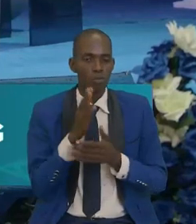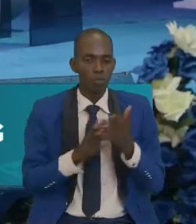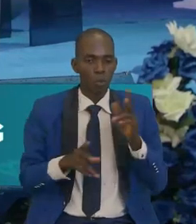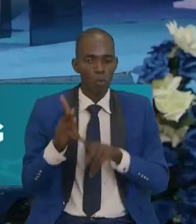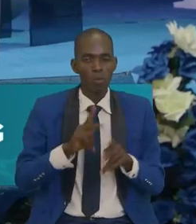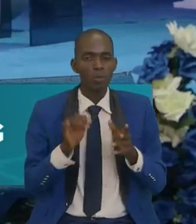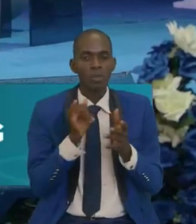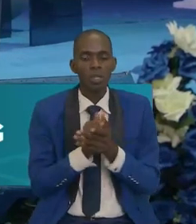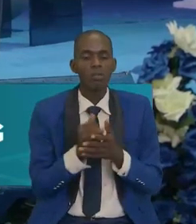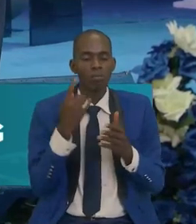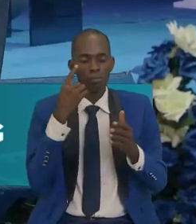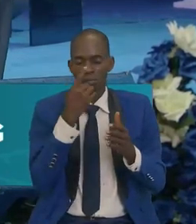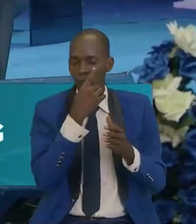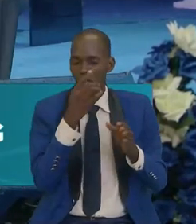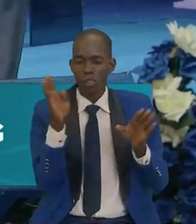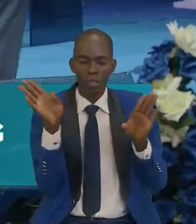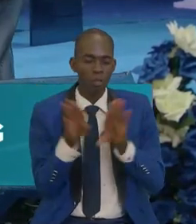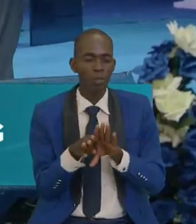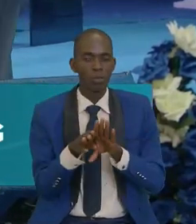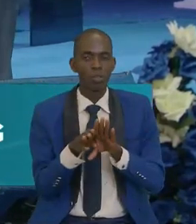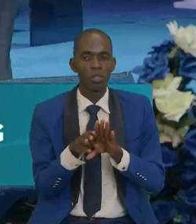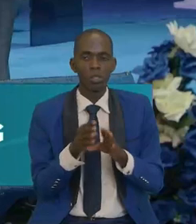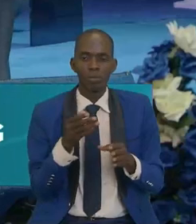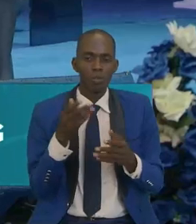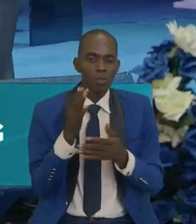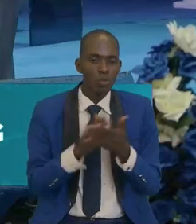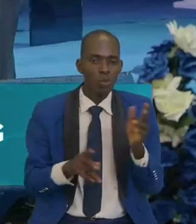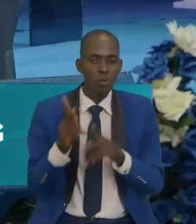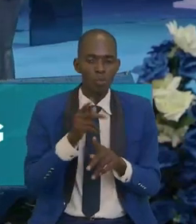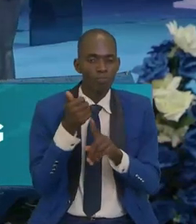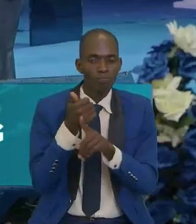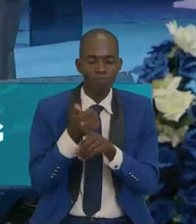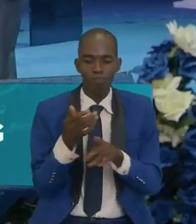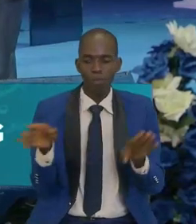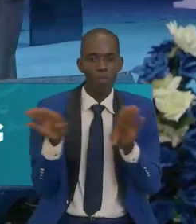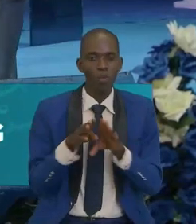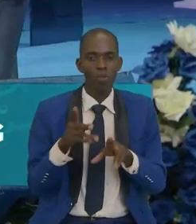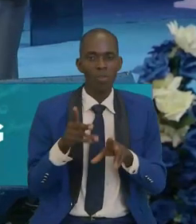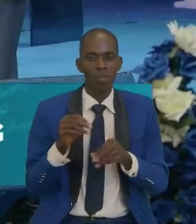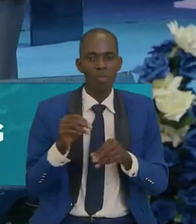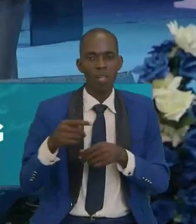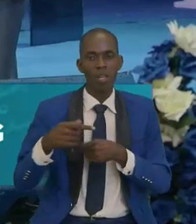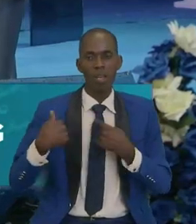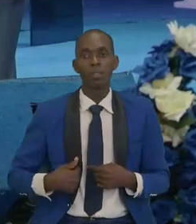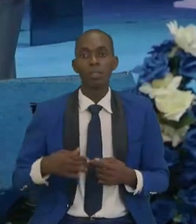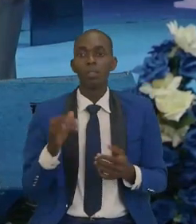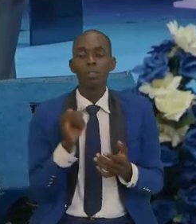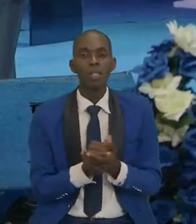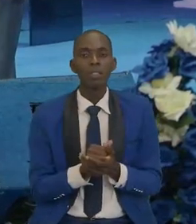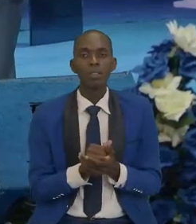Mais il y a des gens qui ferment délibérément leurs yeux. Il y a des gens qui ferment leur cœur.